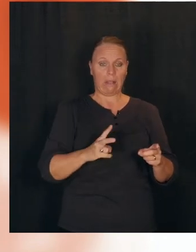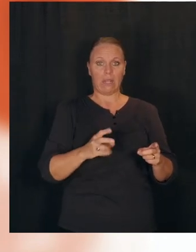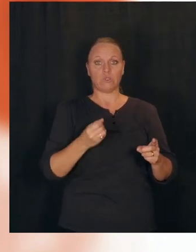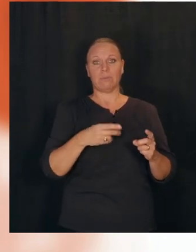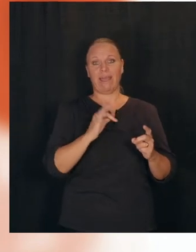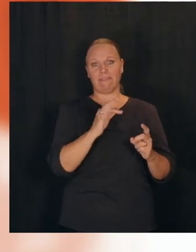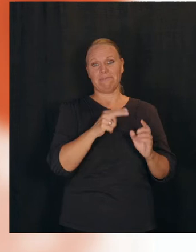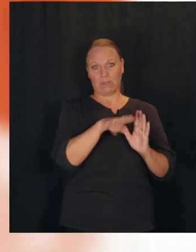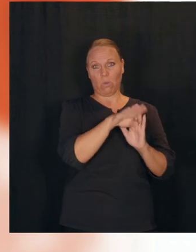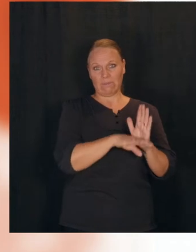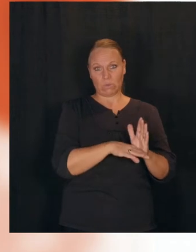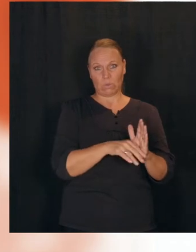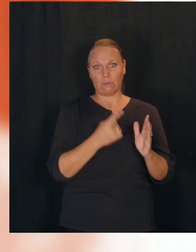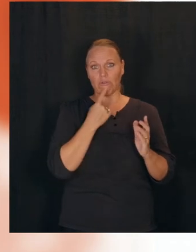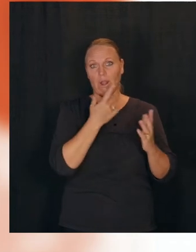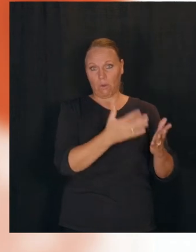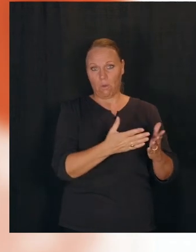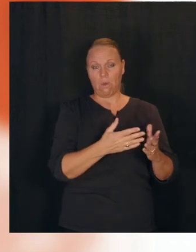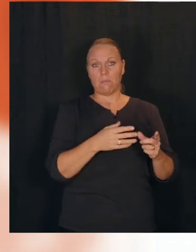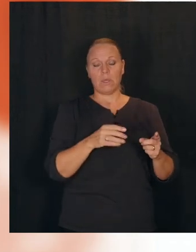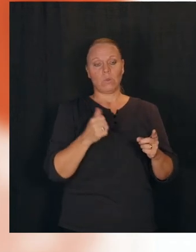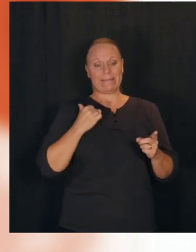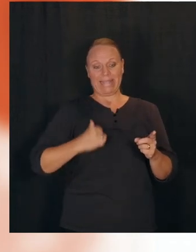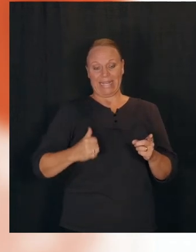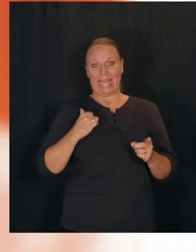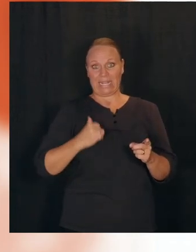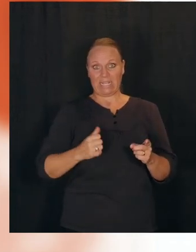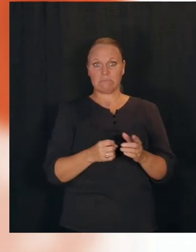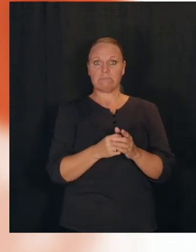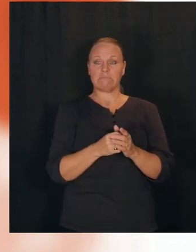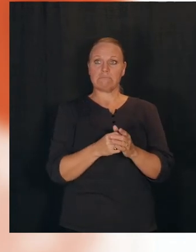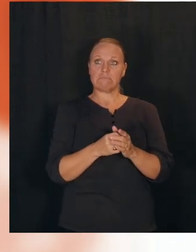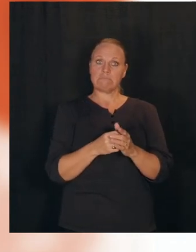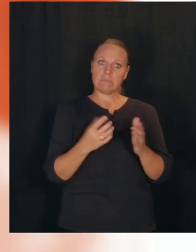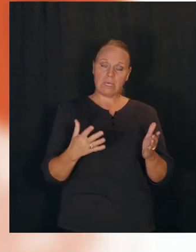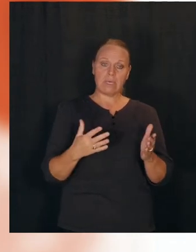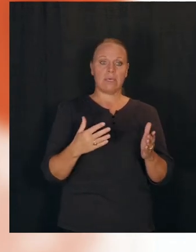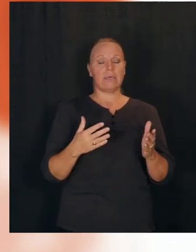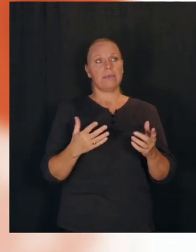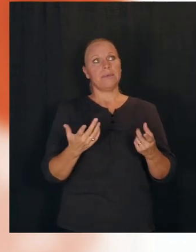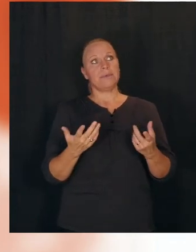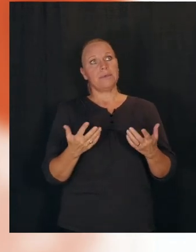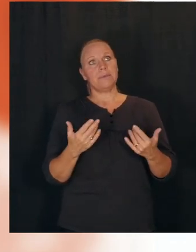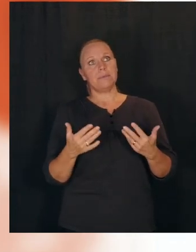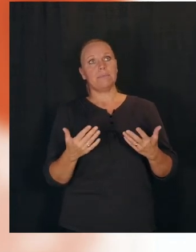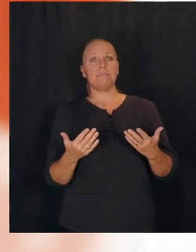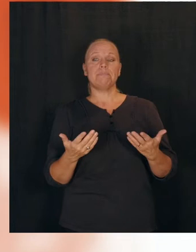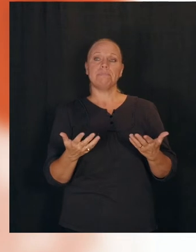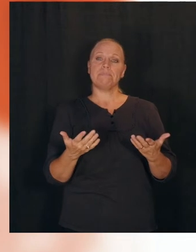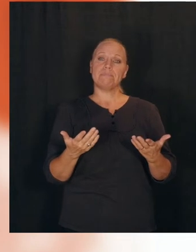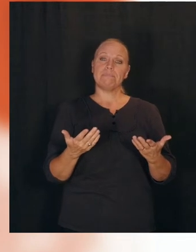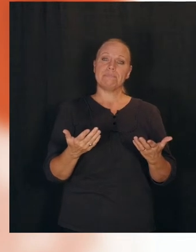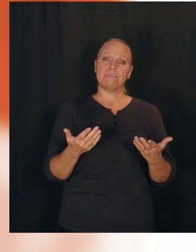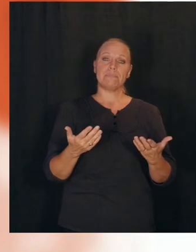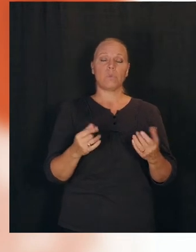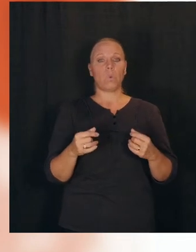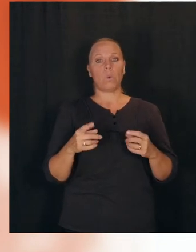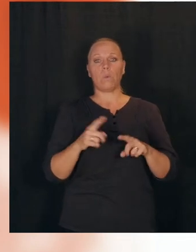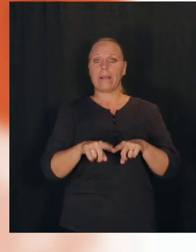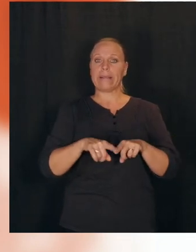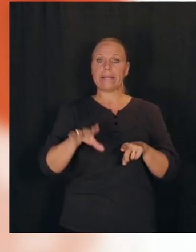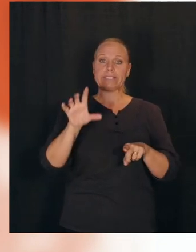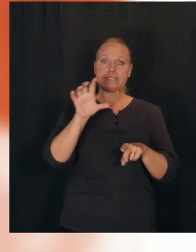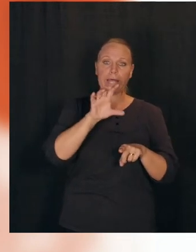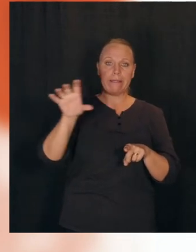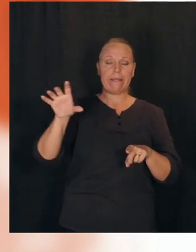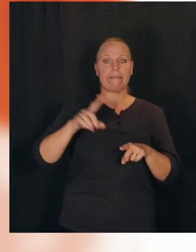åtminstone. Och med tillgänglighet så det är ju ett begrepp där vi har mycket kopplat redan i form av standarder. Det är